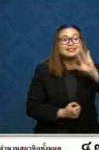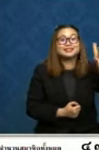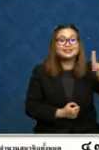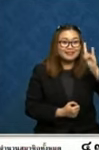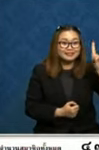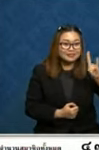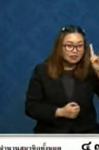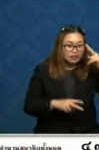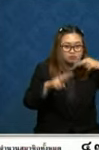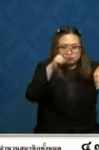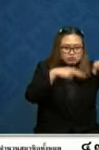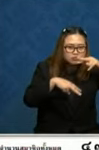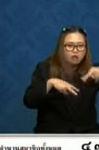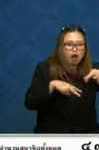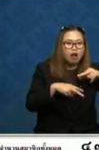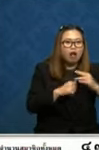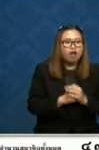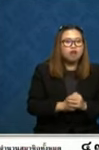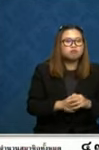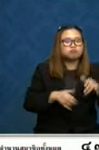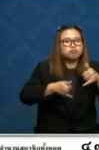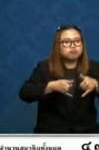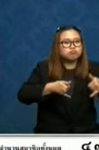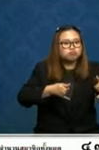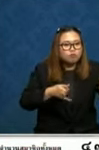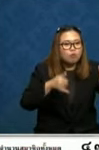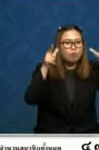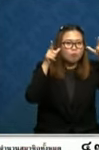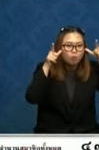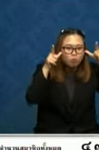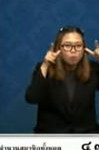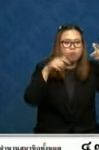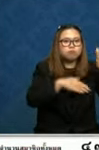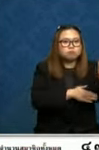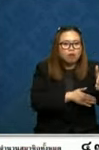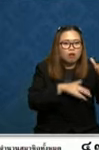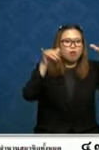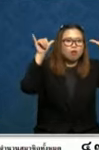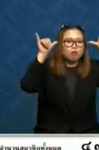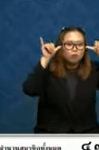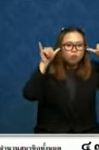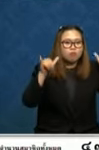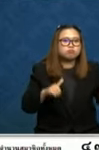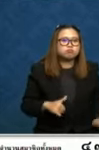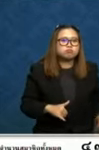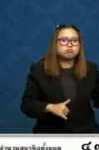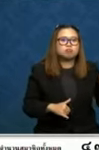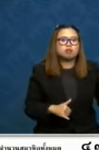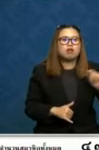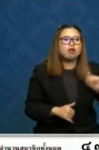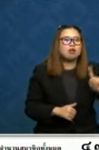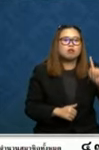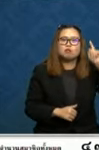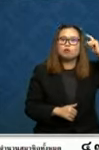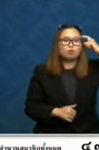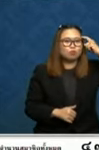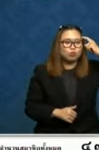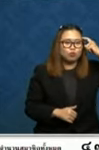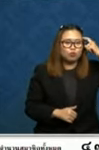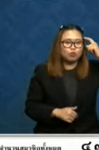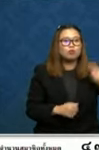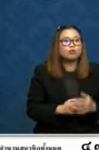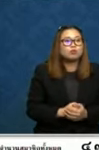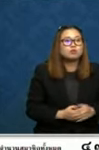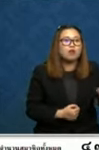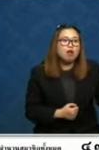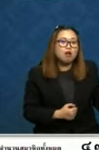25ล้านดิฉันก็อยากรู้ว่ามันเป็นพันวัวพันปลาพันควายหรือว่าเป็นพันหมานะคะถ้าเป็นพันหมาที่ท่านใช้ไปตรว